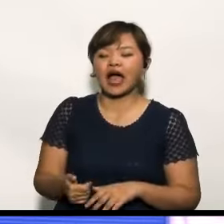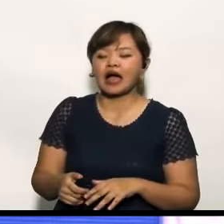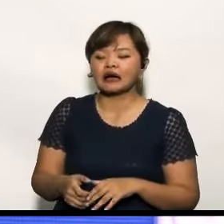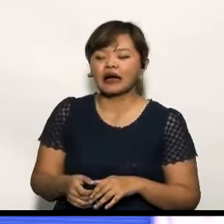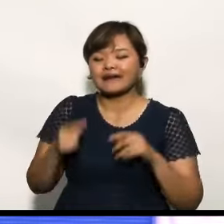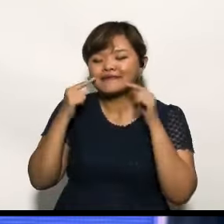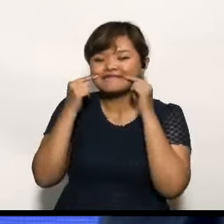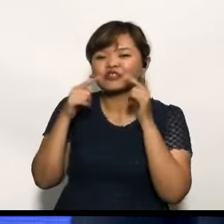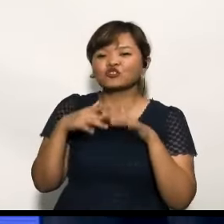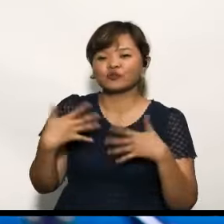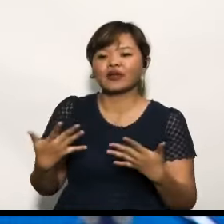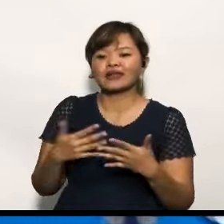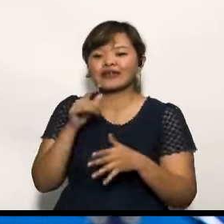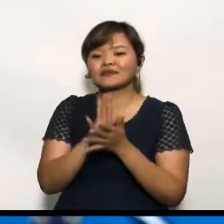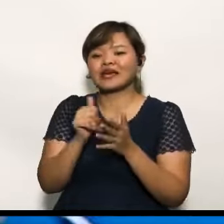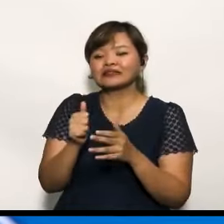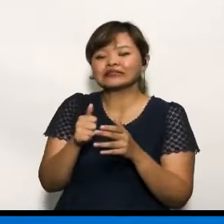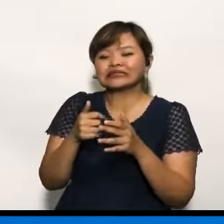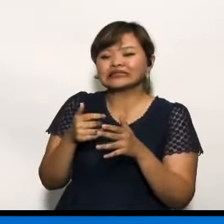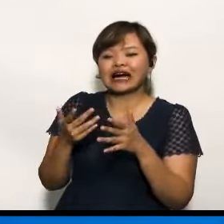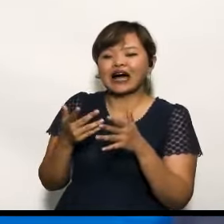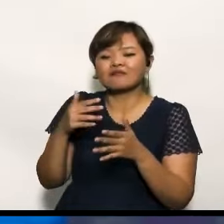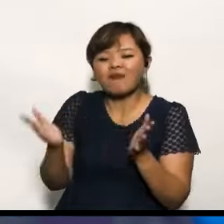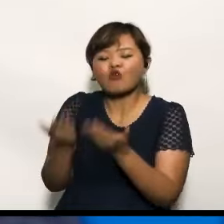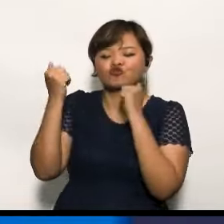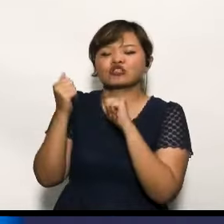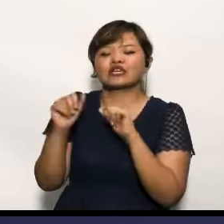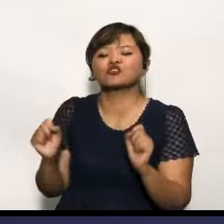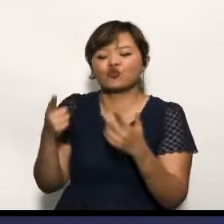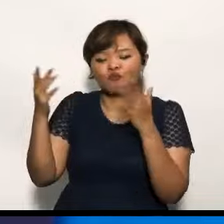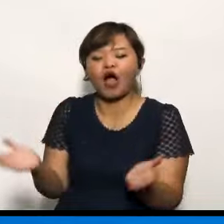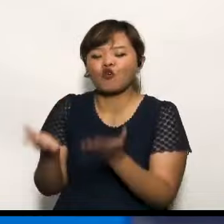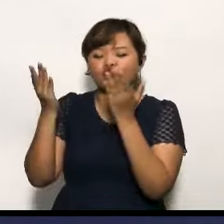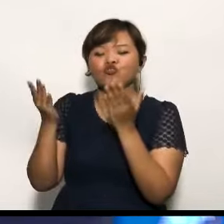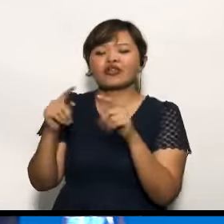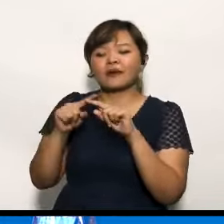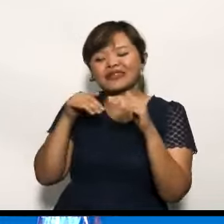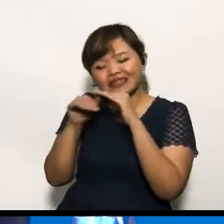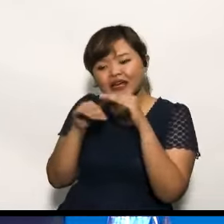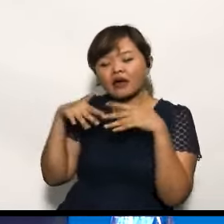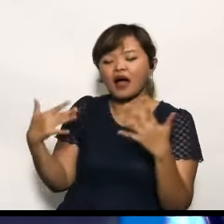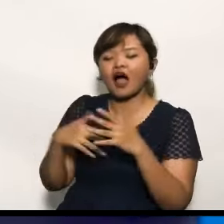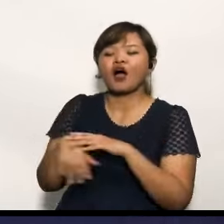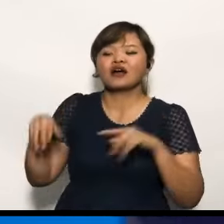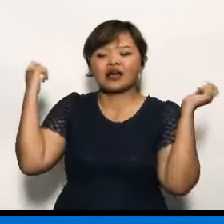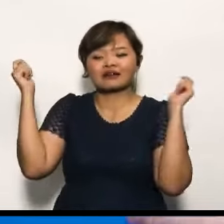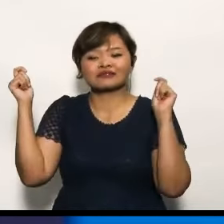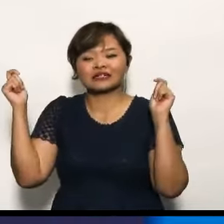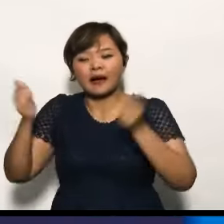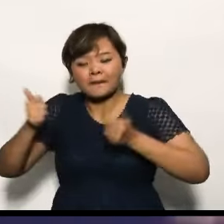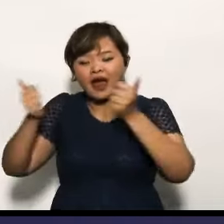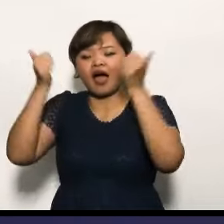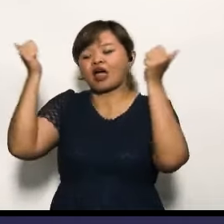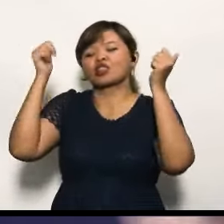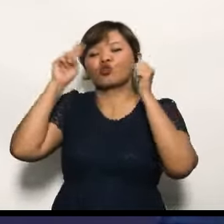kerjakanlah keselamatanmu itu. Bangunlah hidupmu itu. Base-nya apa? Base-nya adalah victory. Base-nya adalah kemenangan